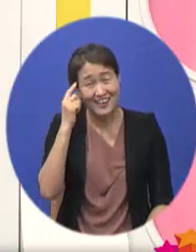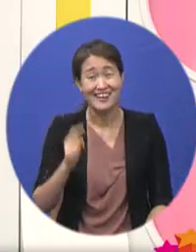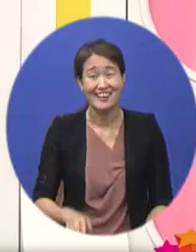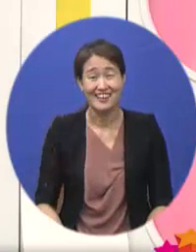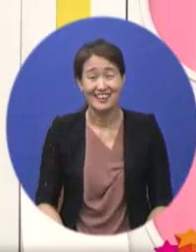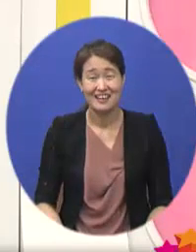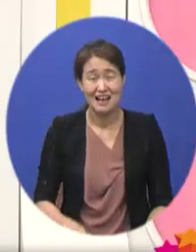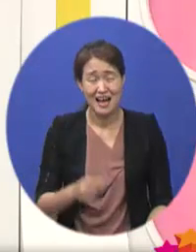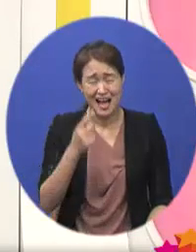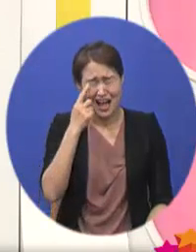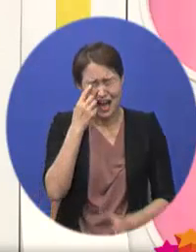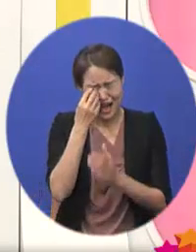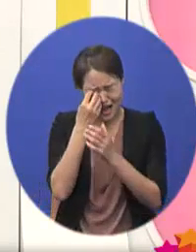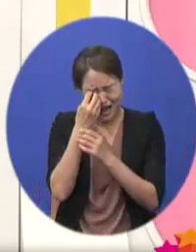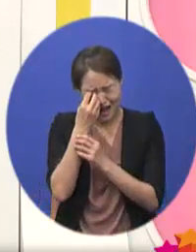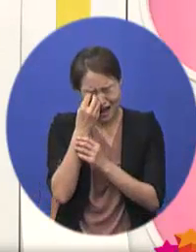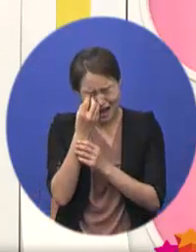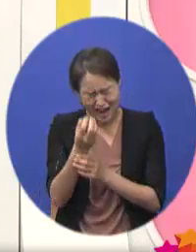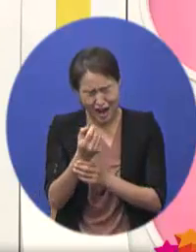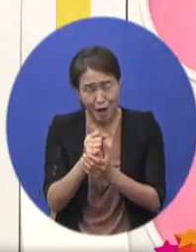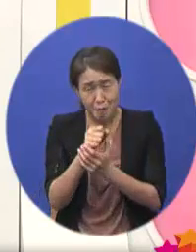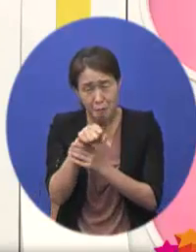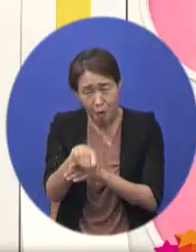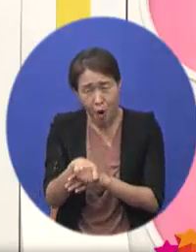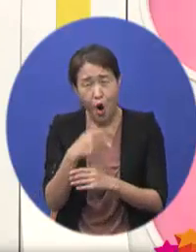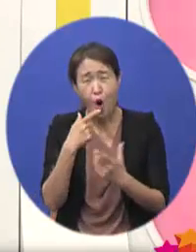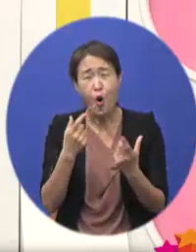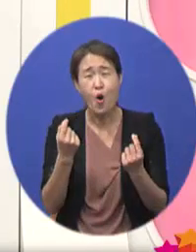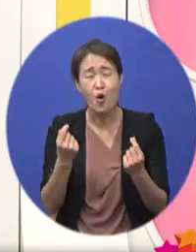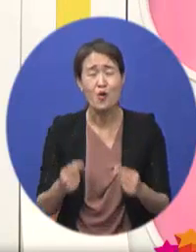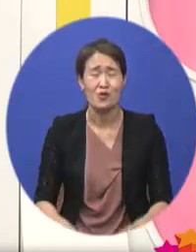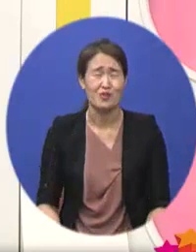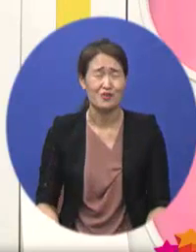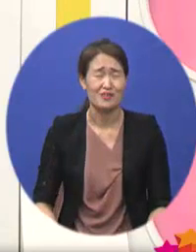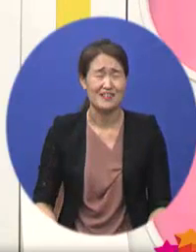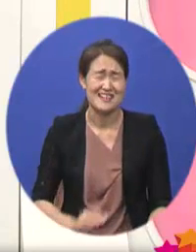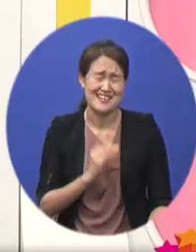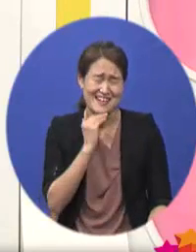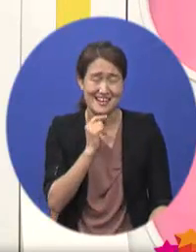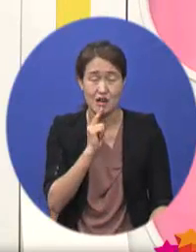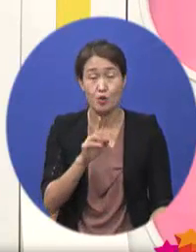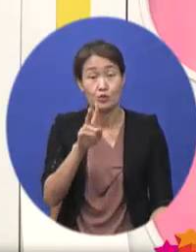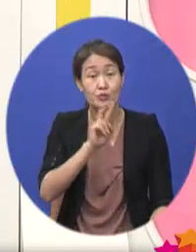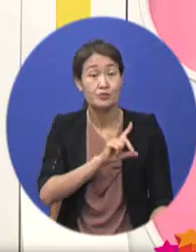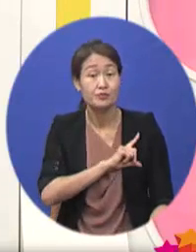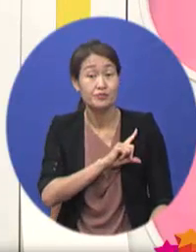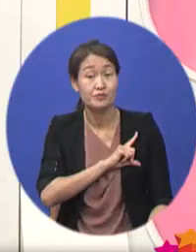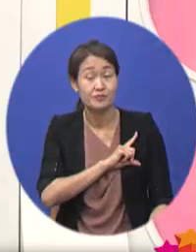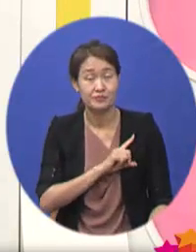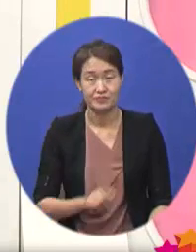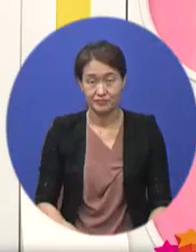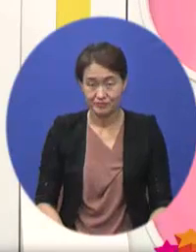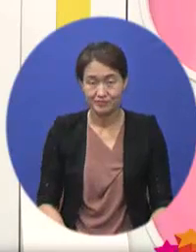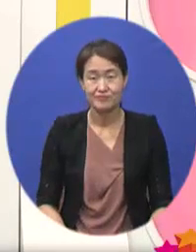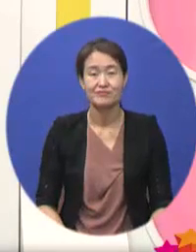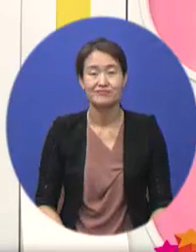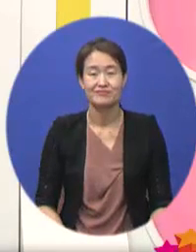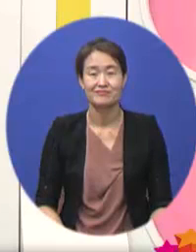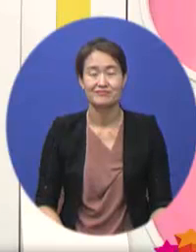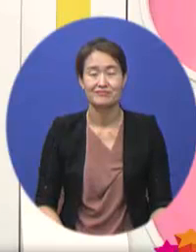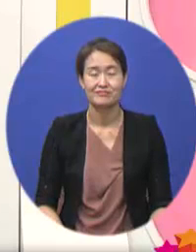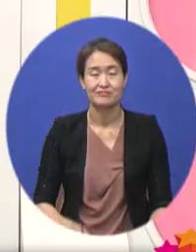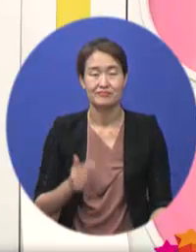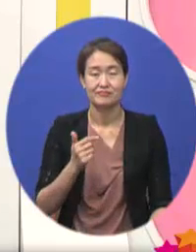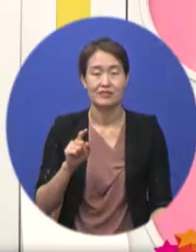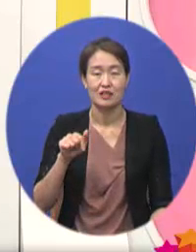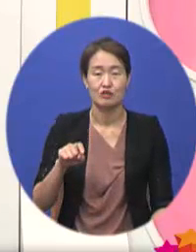기다리고. 그냥 눈이 빠지고 그냥 인제 순창에서 연락이 왔네요. 자, 오늘 불러주실 노래는요? 여기